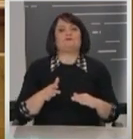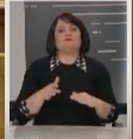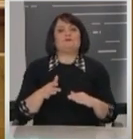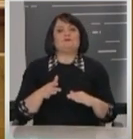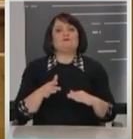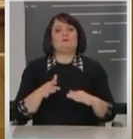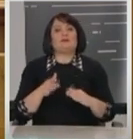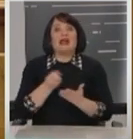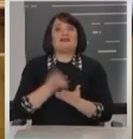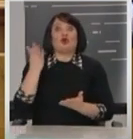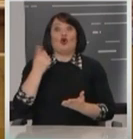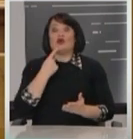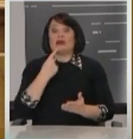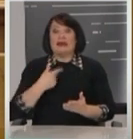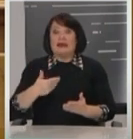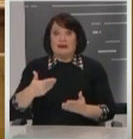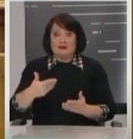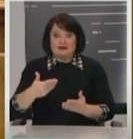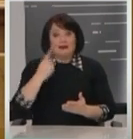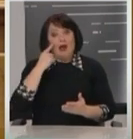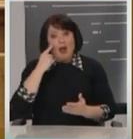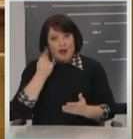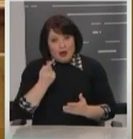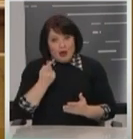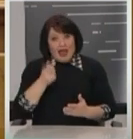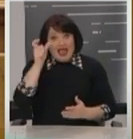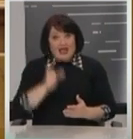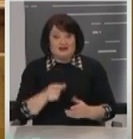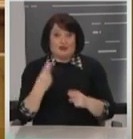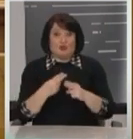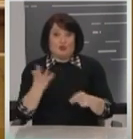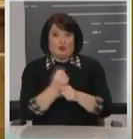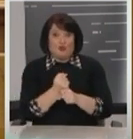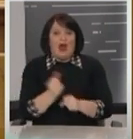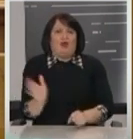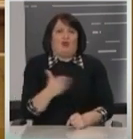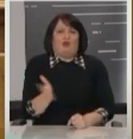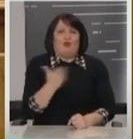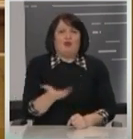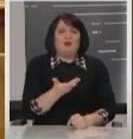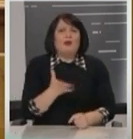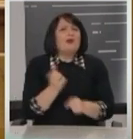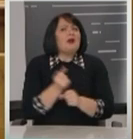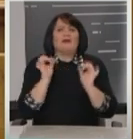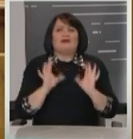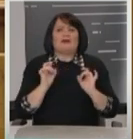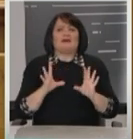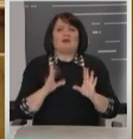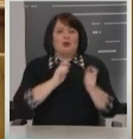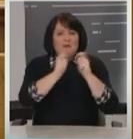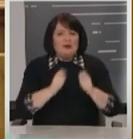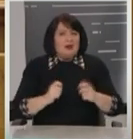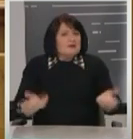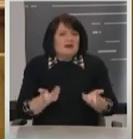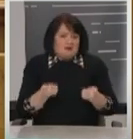διαδικασία αξιολόγησης προκειμένου να διηγηθούμε σε απολύσεις, που ήταν το μεγάλο σας επίτευγμα, δεν καταφέρατε να κάνετε και να αφήσετε καμιά μεγάλη μεταρρυθμιστική